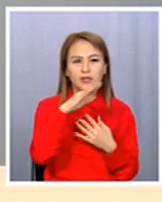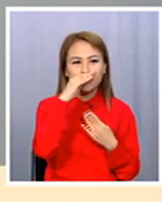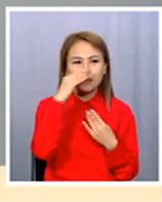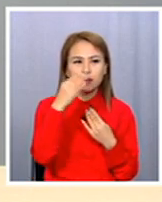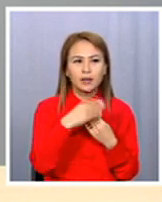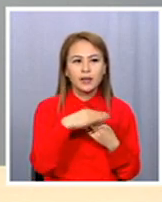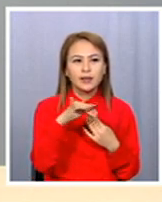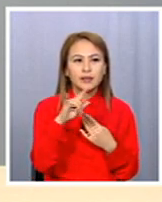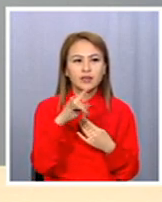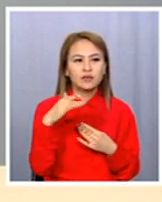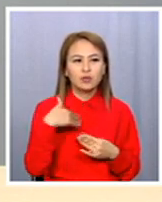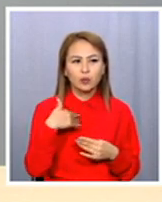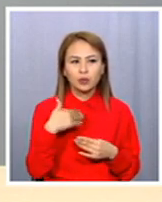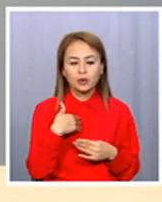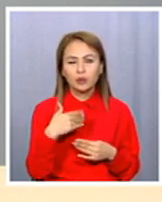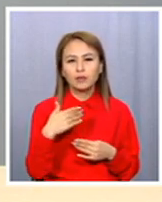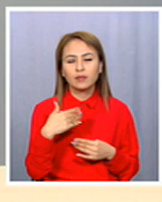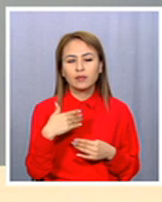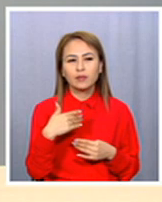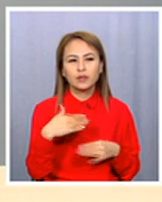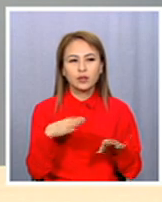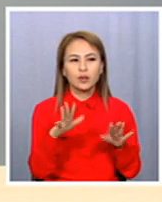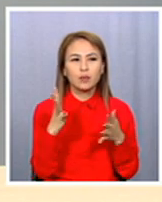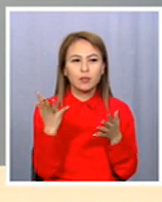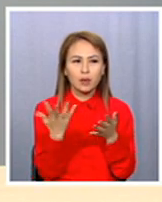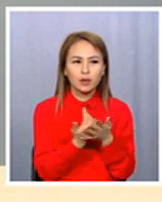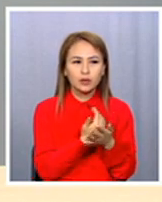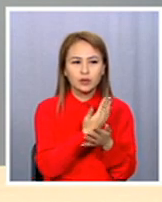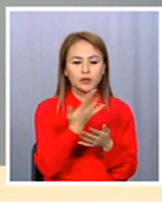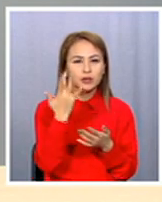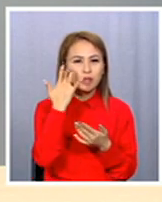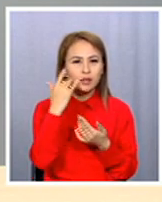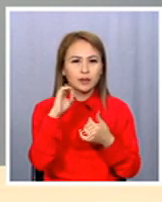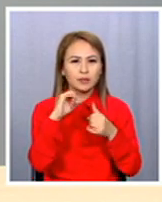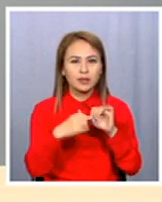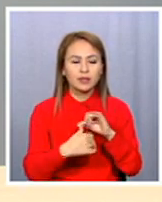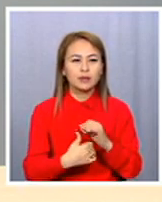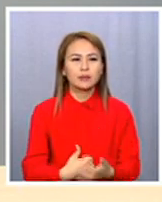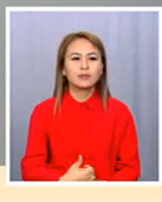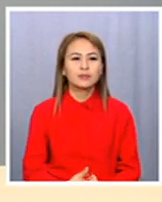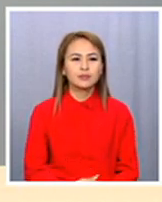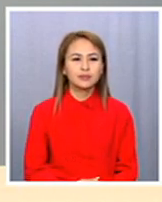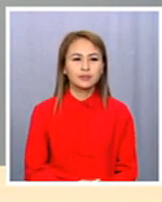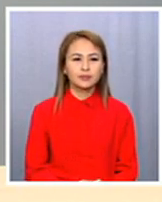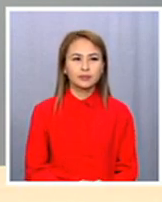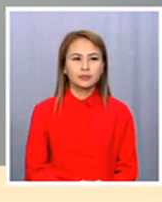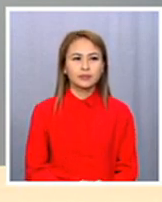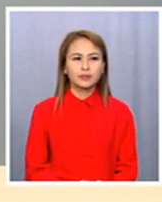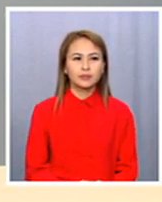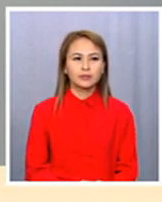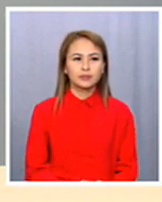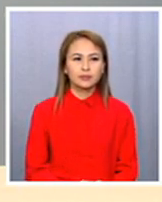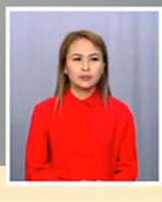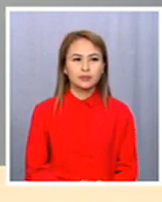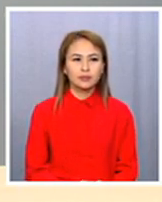везде. Ты из фруктов, овощей, получай их поскорей.